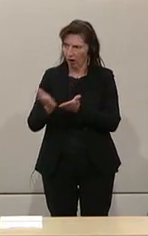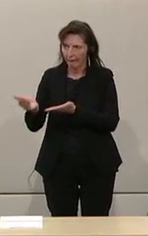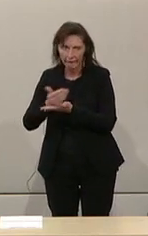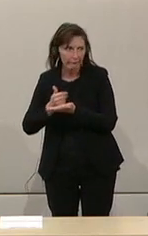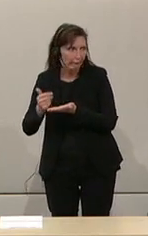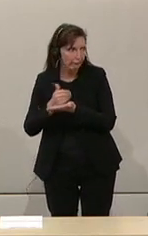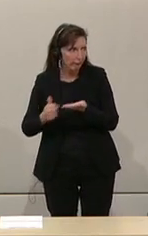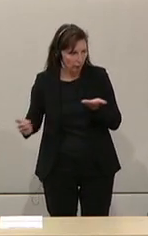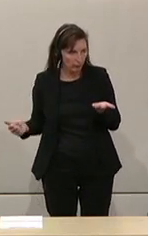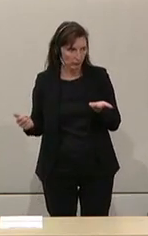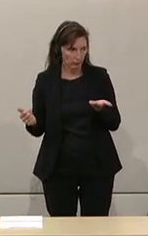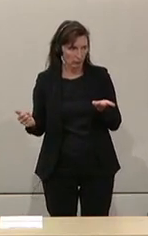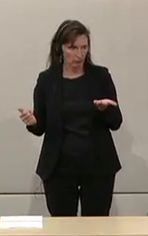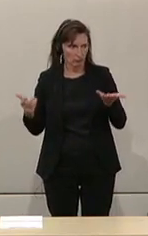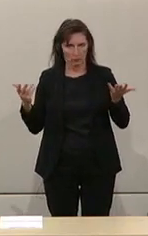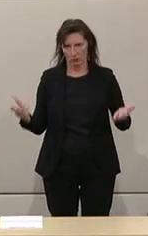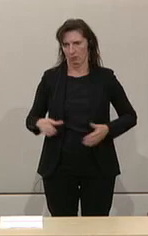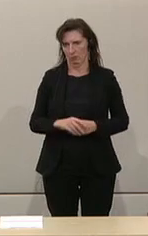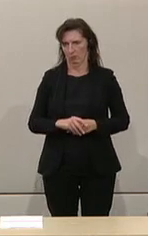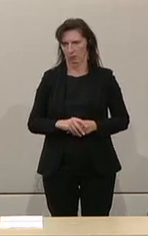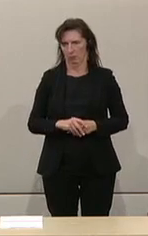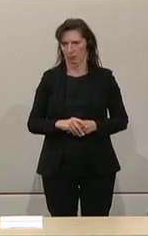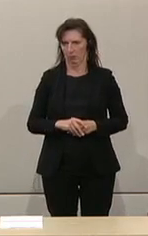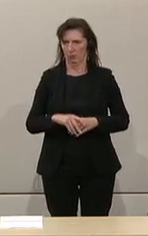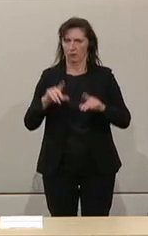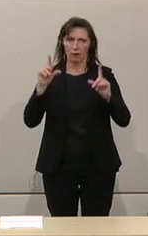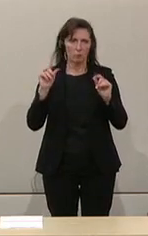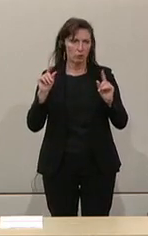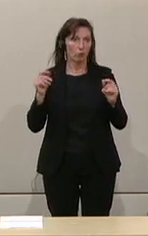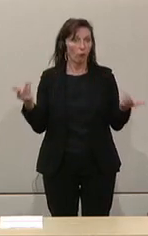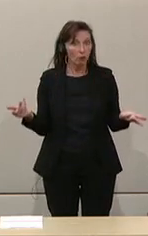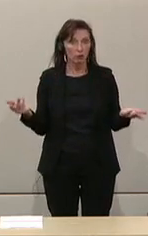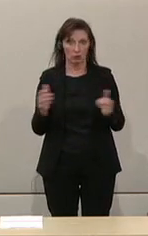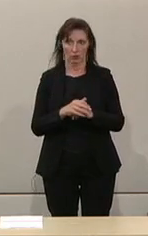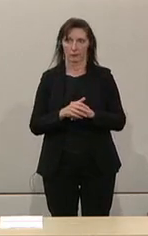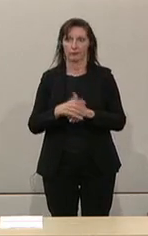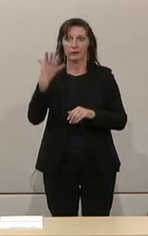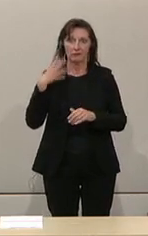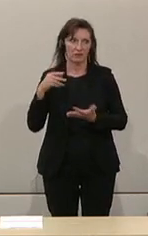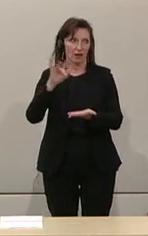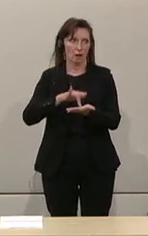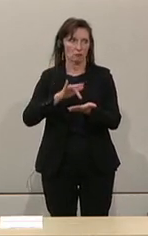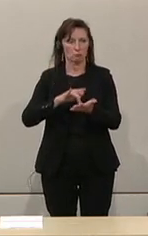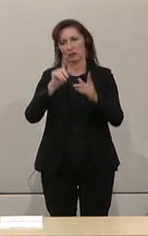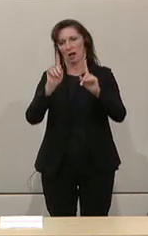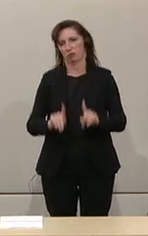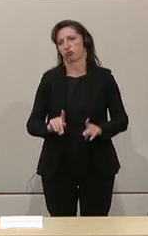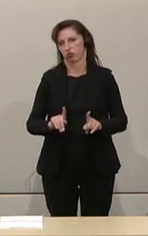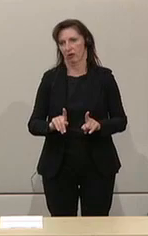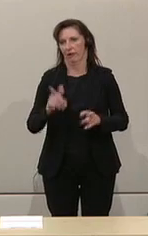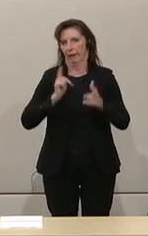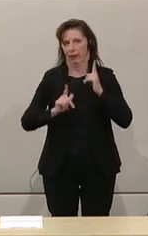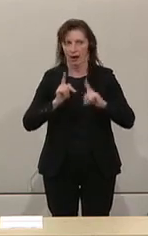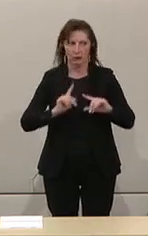dann die Grenze gedrückt und letzten Endes bleibt wieder der Mittelstand hängen und diese Erbschafts- und